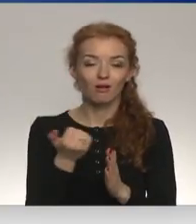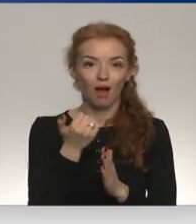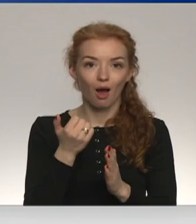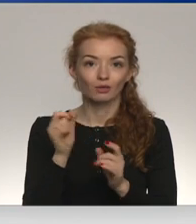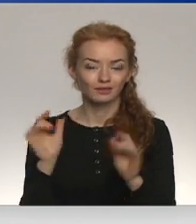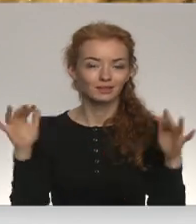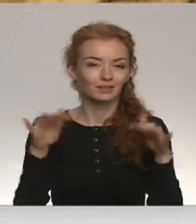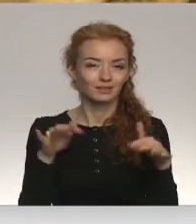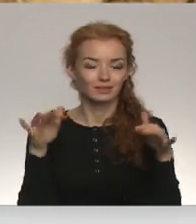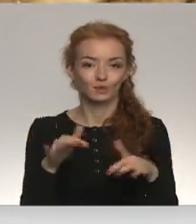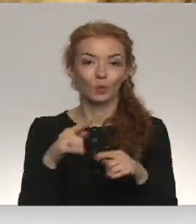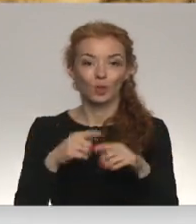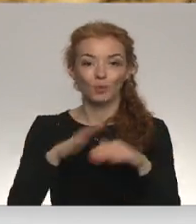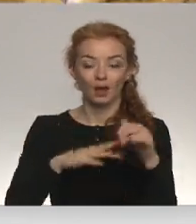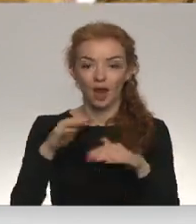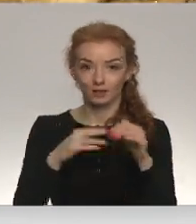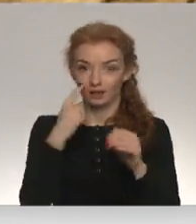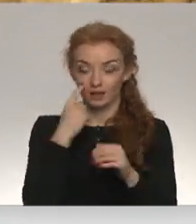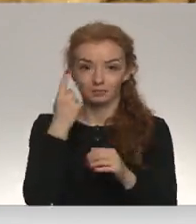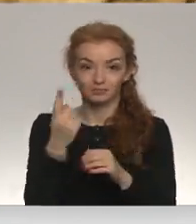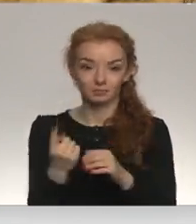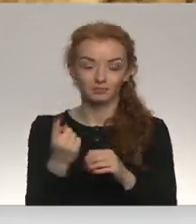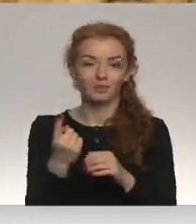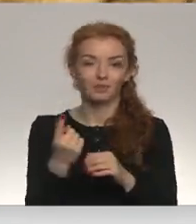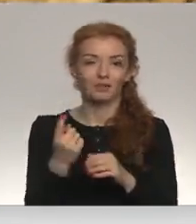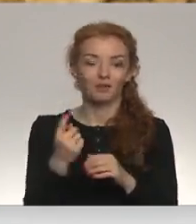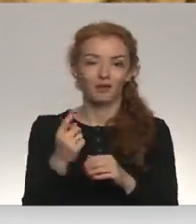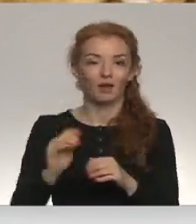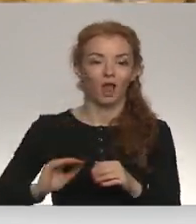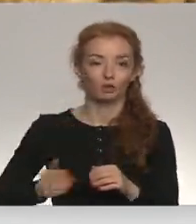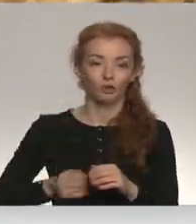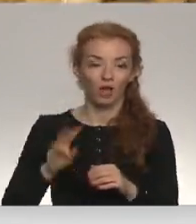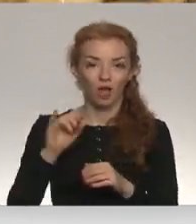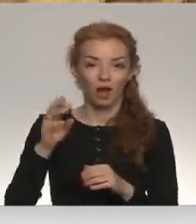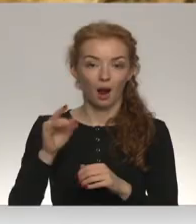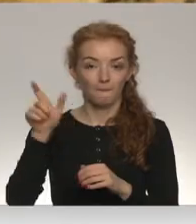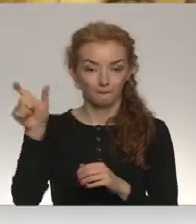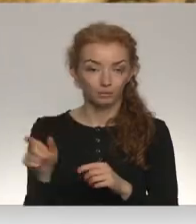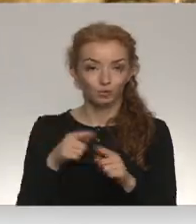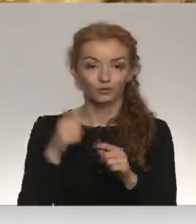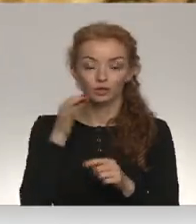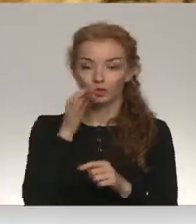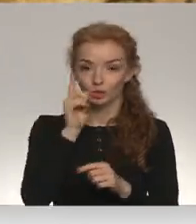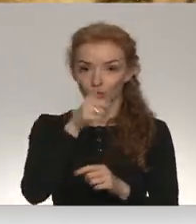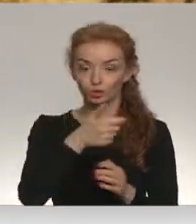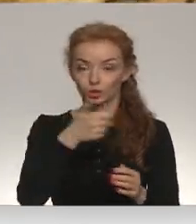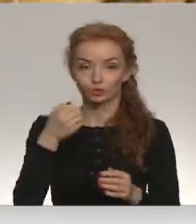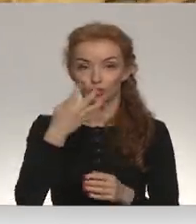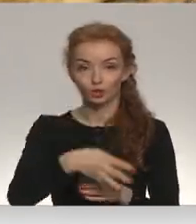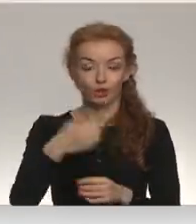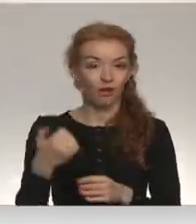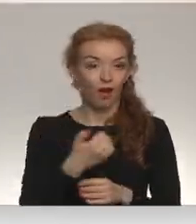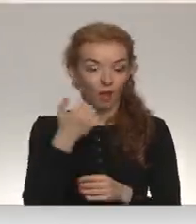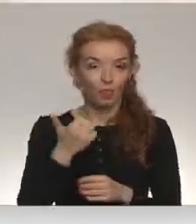redzēt gribētājus. Praktisku aci uz to savulaik paskatījās hercogs Jēkabs, saglabājušies nostāsti, ka 1640.